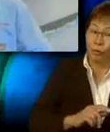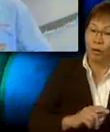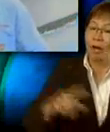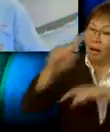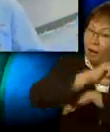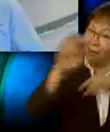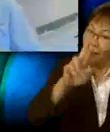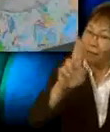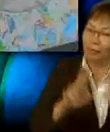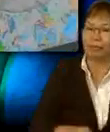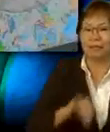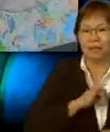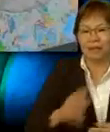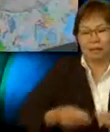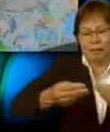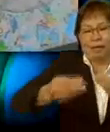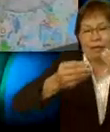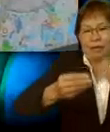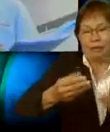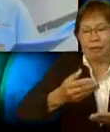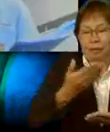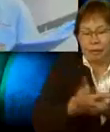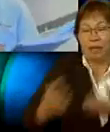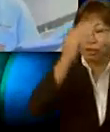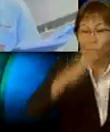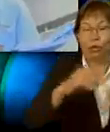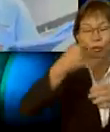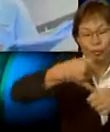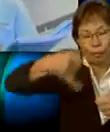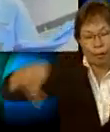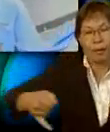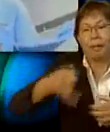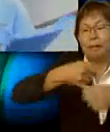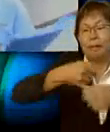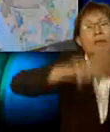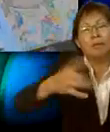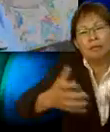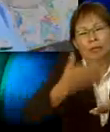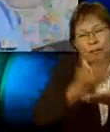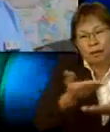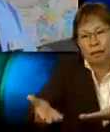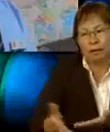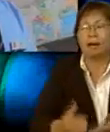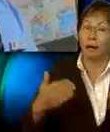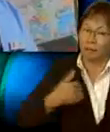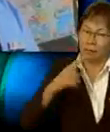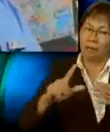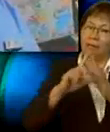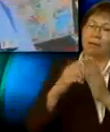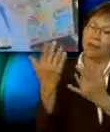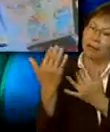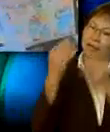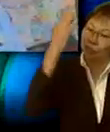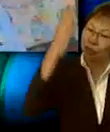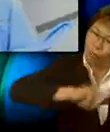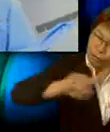Rabu. Saya nak belikan Cikgu pen. Pen apa awak nak beli? Adalah, nanti